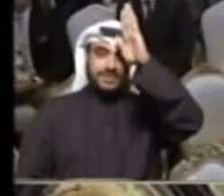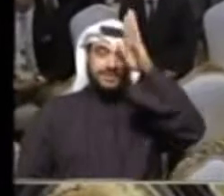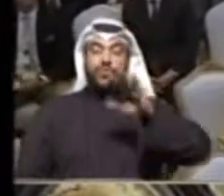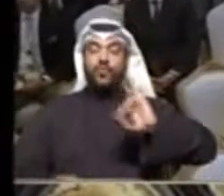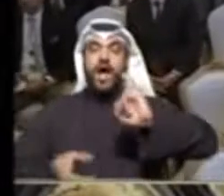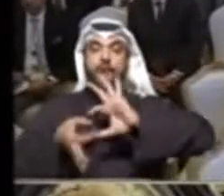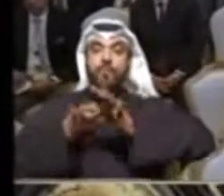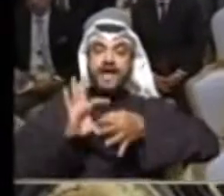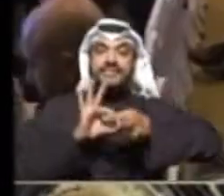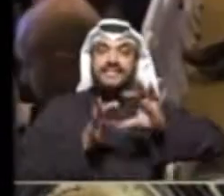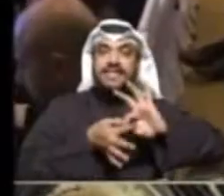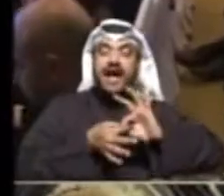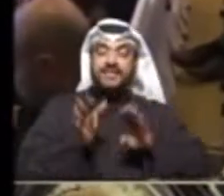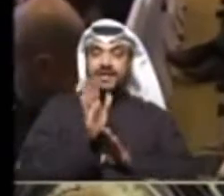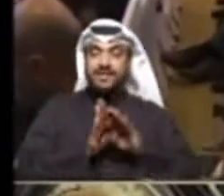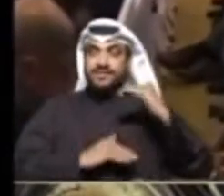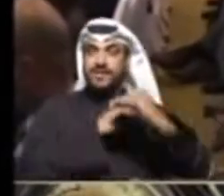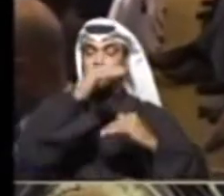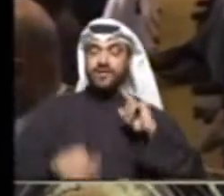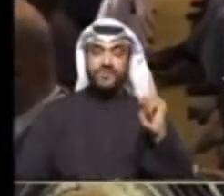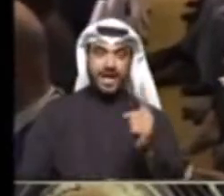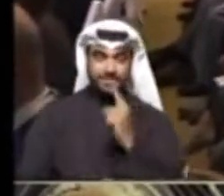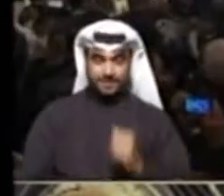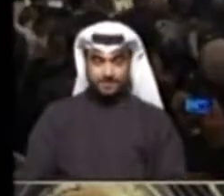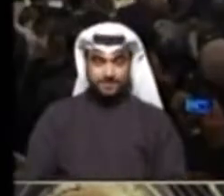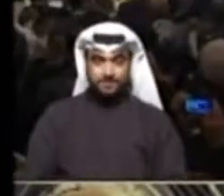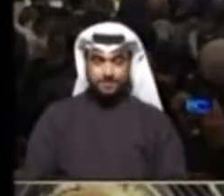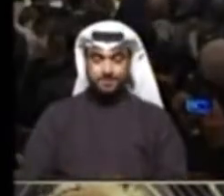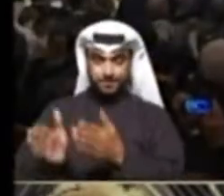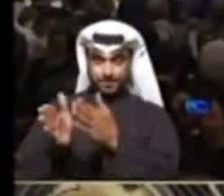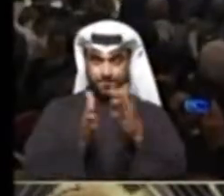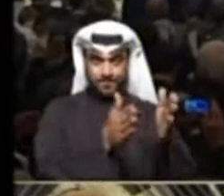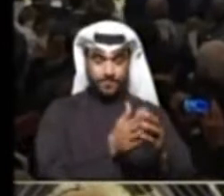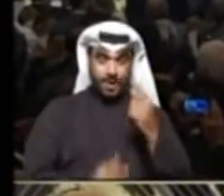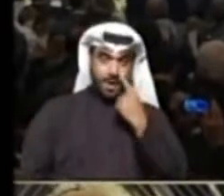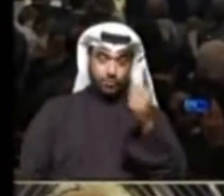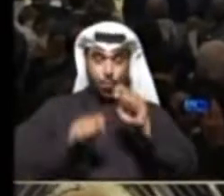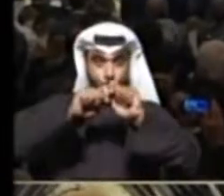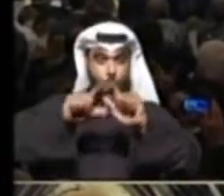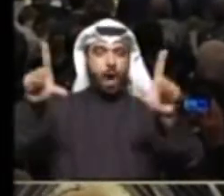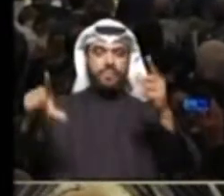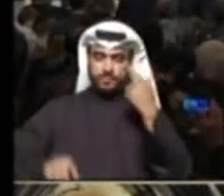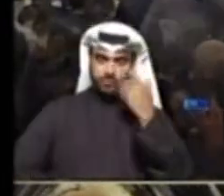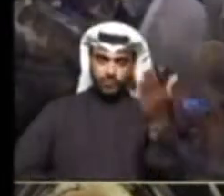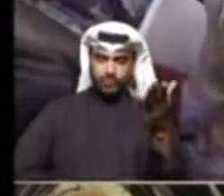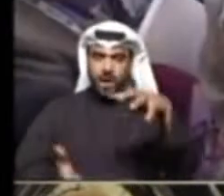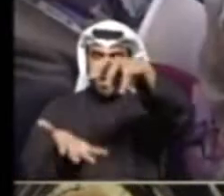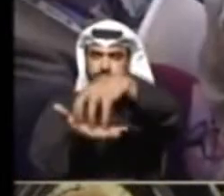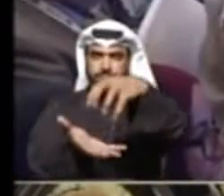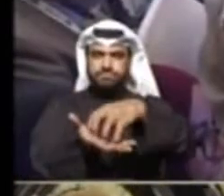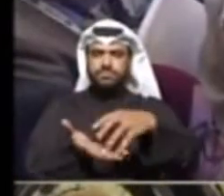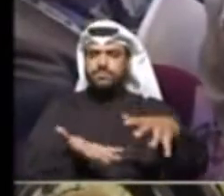مؤسسات التنمية الدولية سيعود استثمار البرلمان العراقي. الضرار المباشرة وغير مباشرة تردي